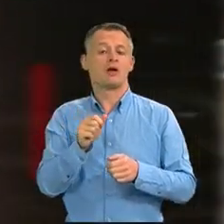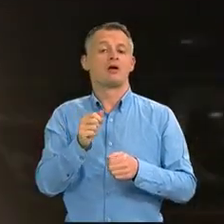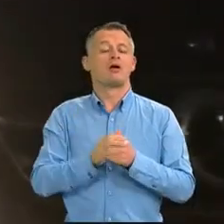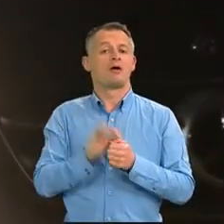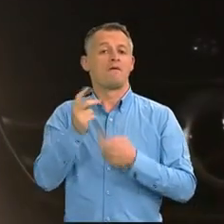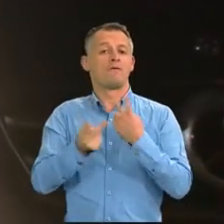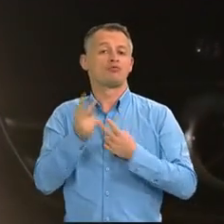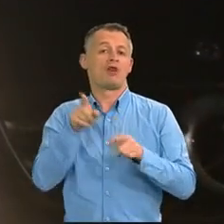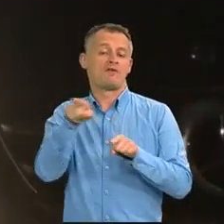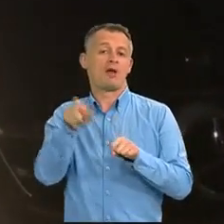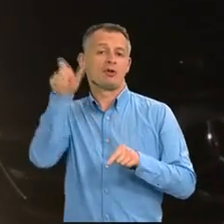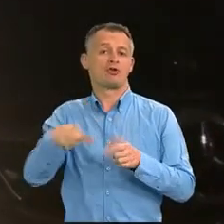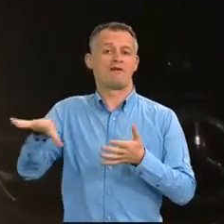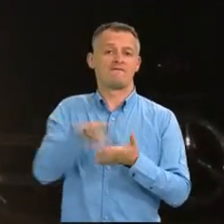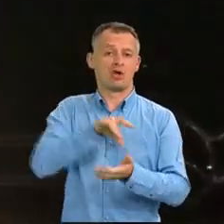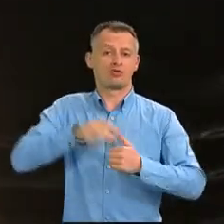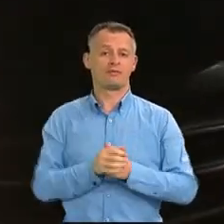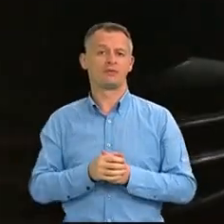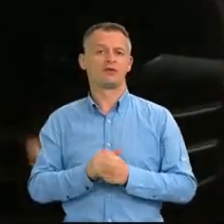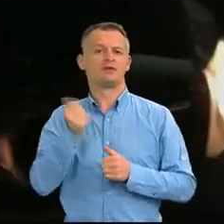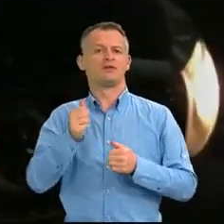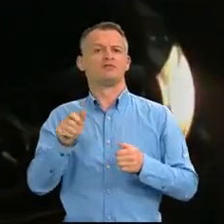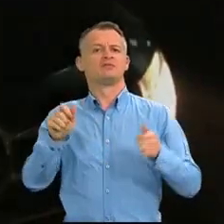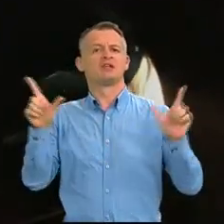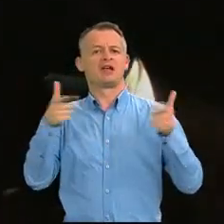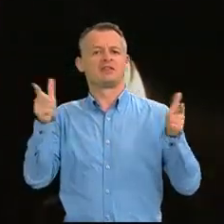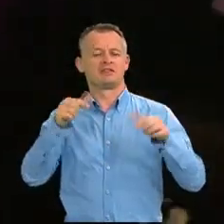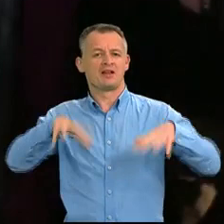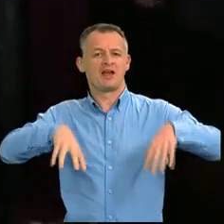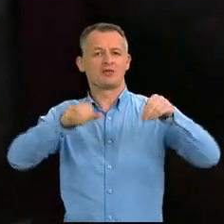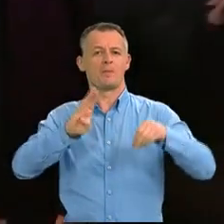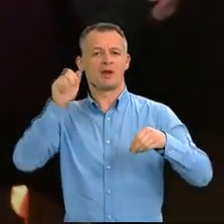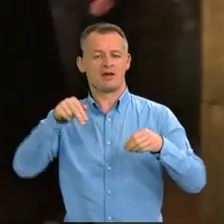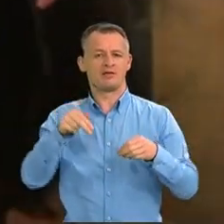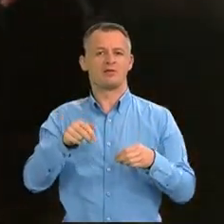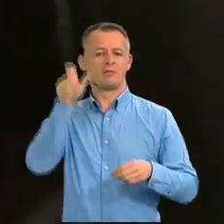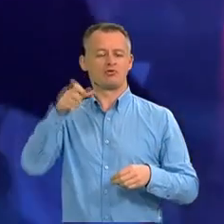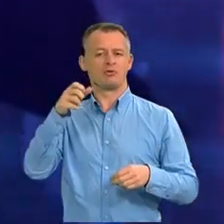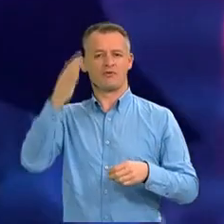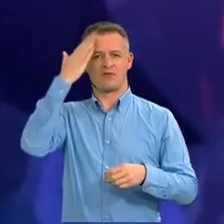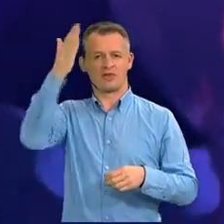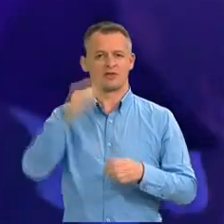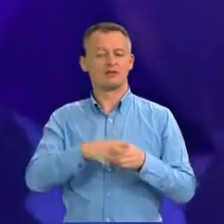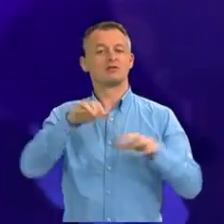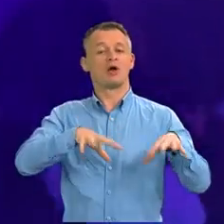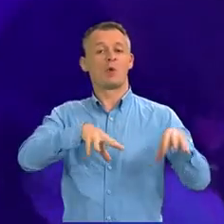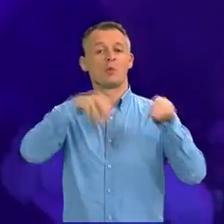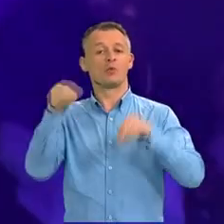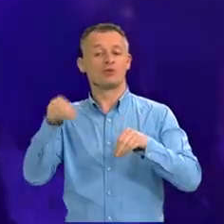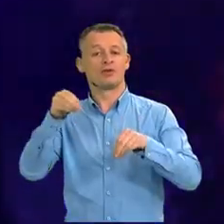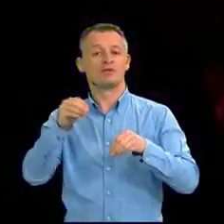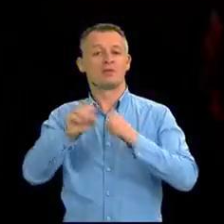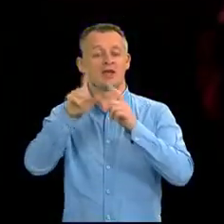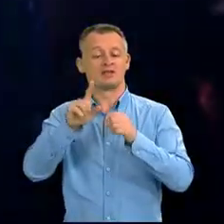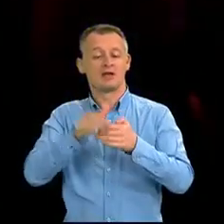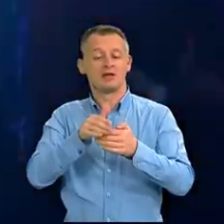Și s-au distrat pe cinste bogații lumii la castelul Bran, chiar și fără Elon Musk printre ei. Spre dimineață, petrecerea s-a mutat la un conac de peste drum de